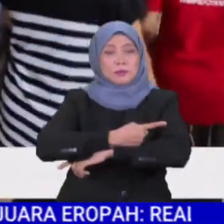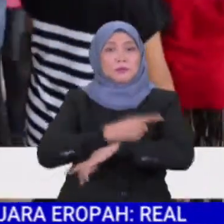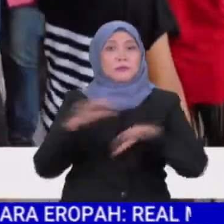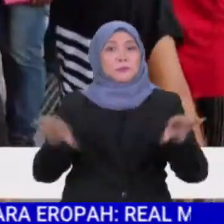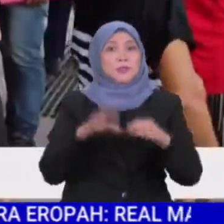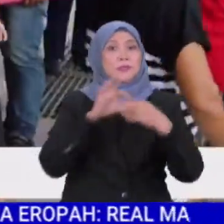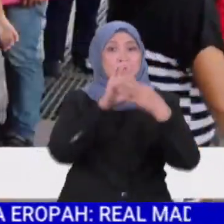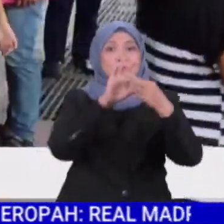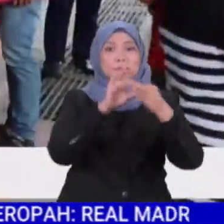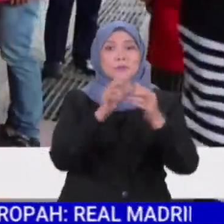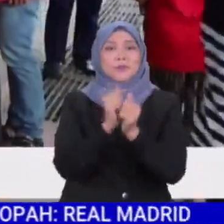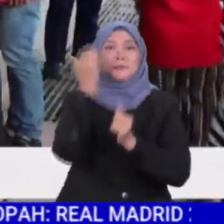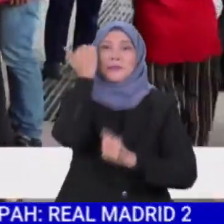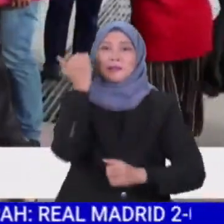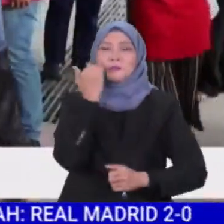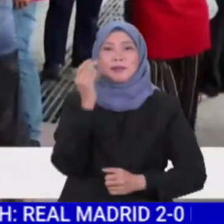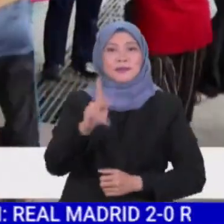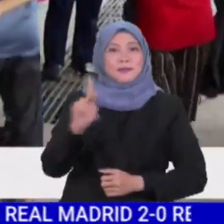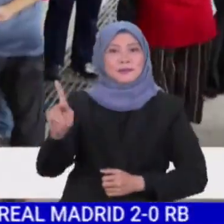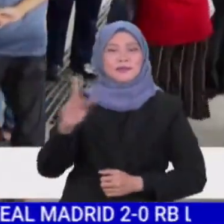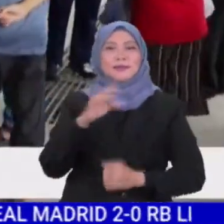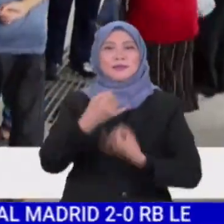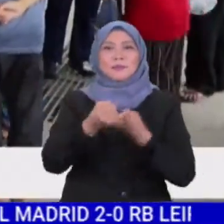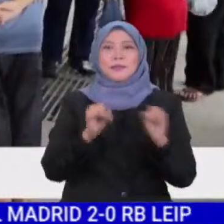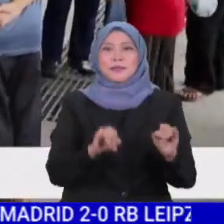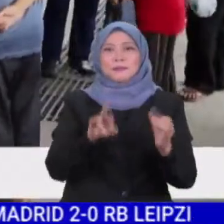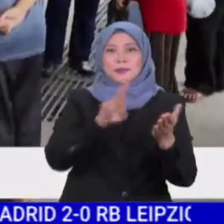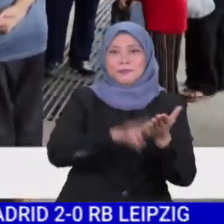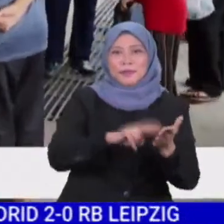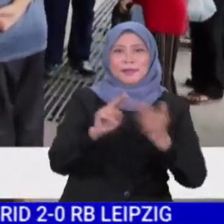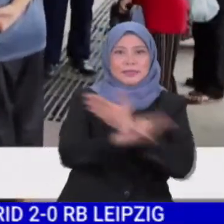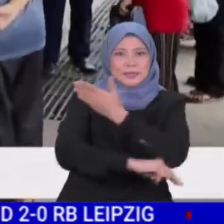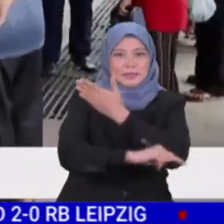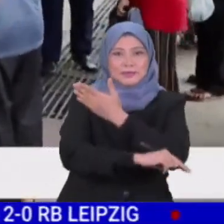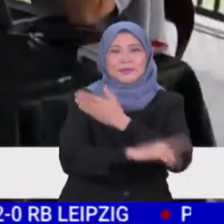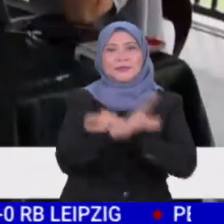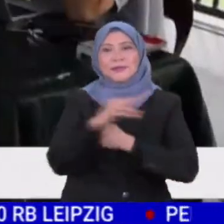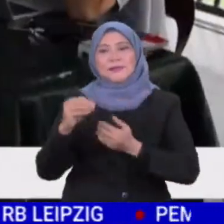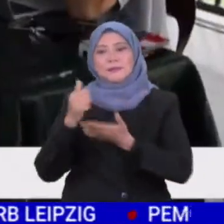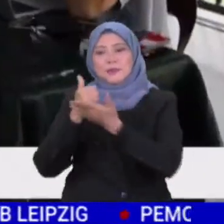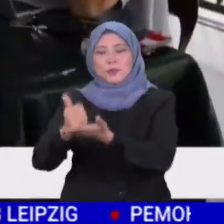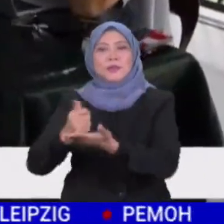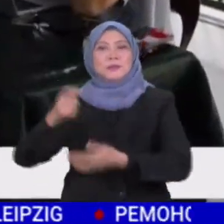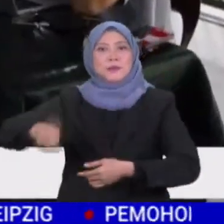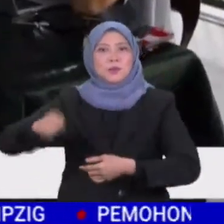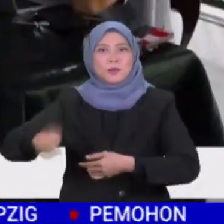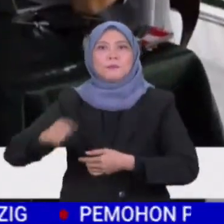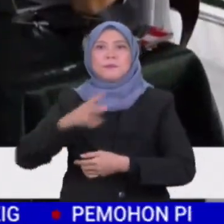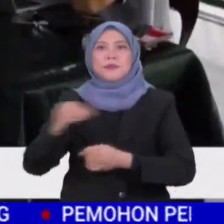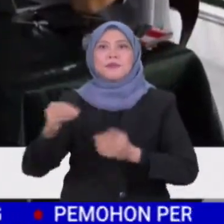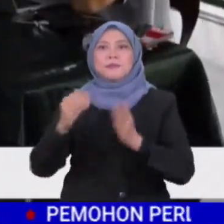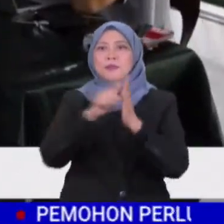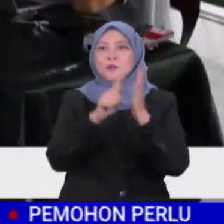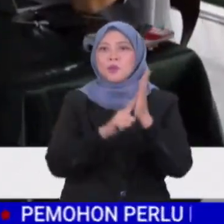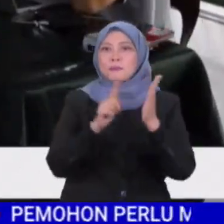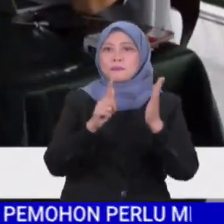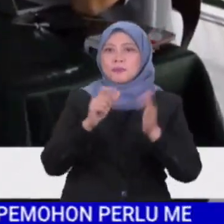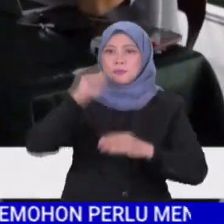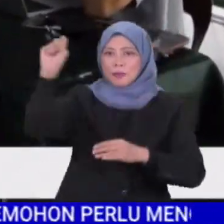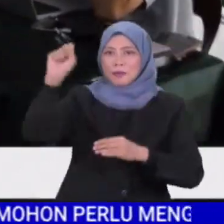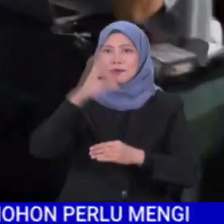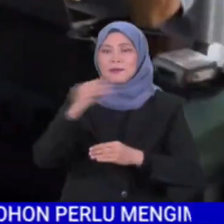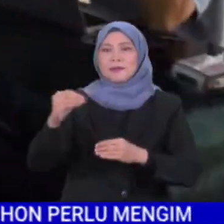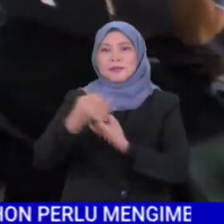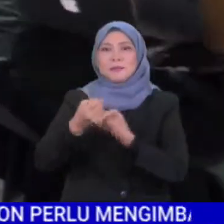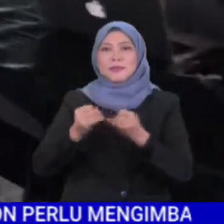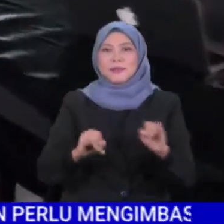dengan kerjasama Mahkamah Kota Kinabalu, Jabatan Pendaftaran Negara, Jabatan Bantuan Guaman, Pertubuhan Peguam Sabah, Jabatan